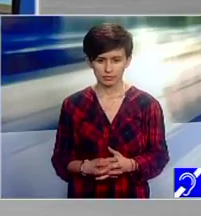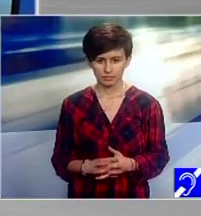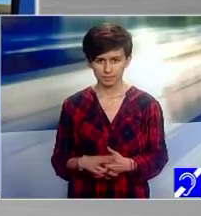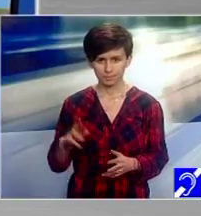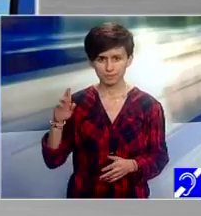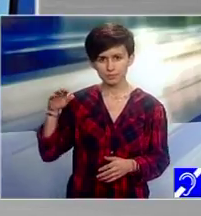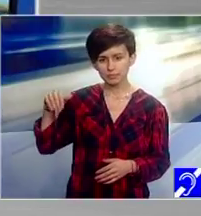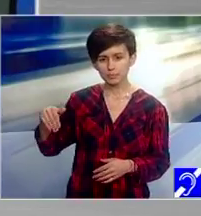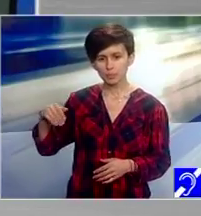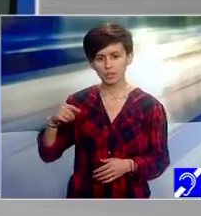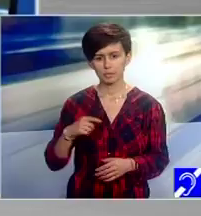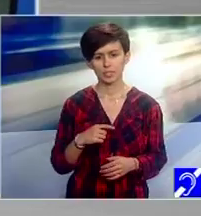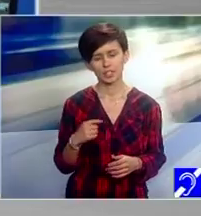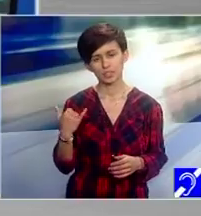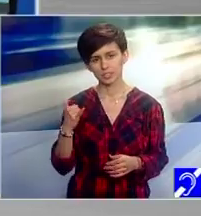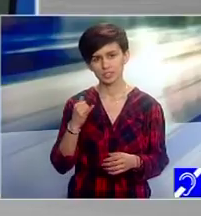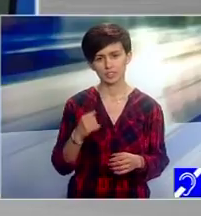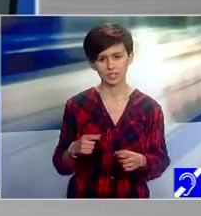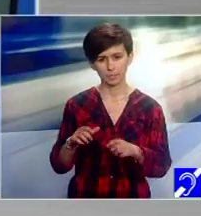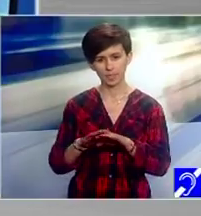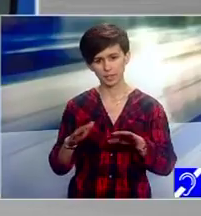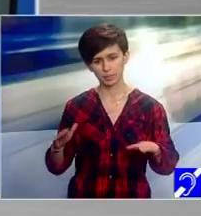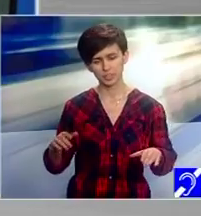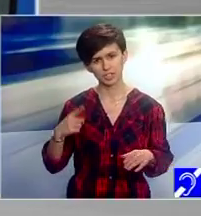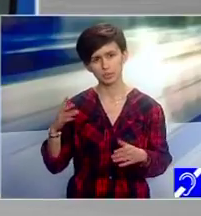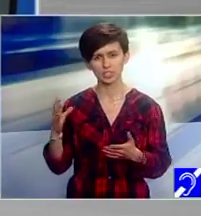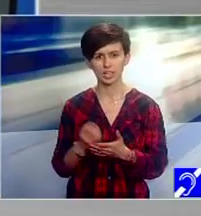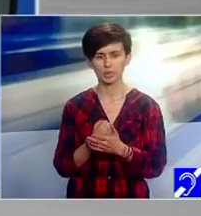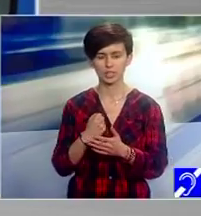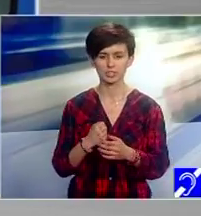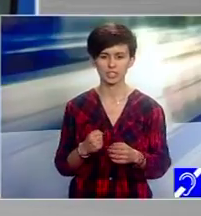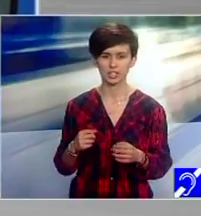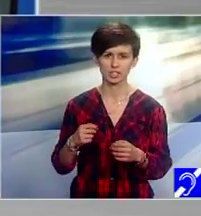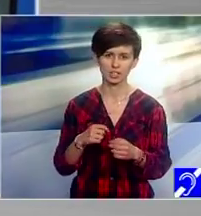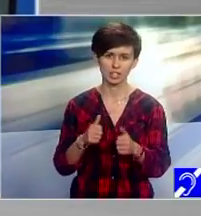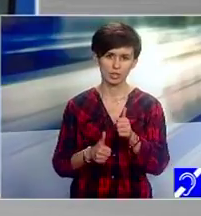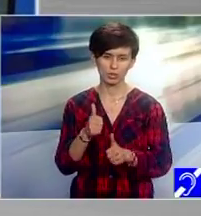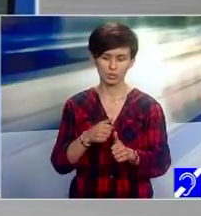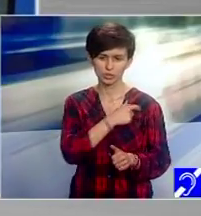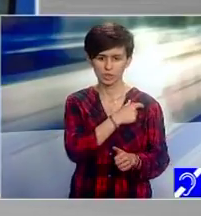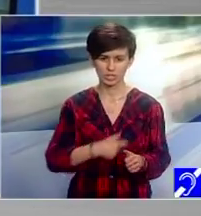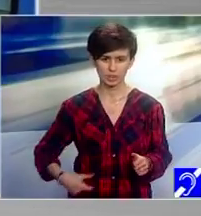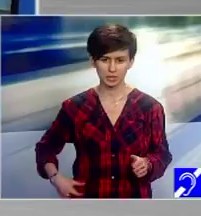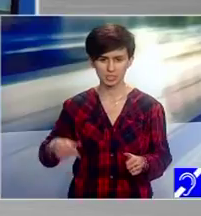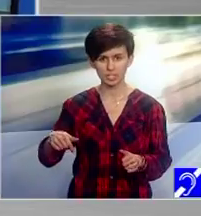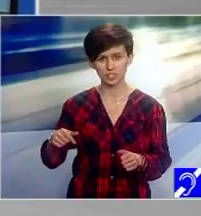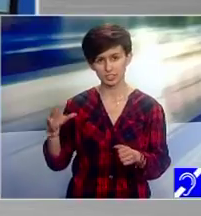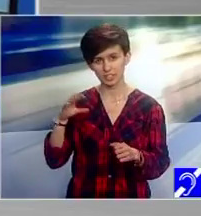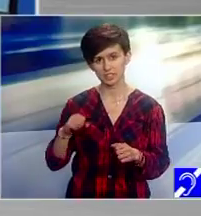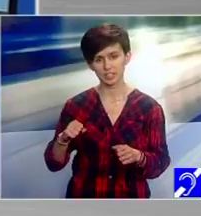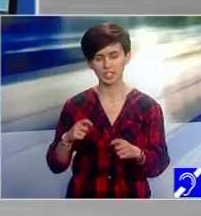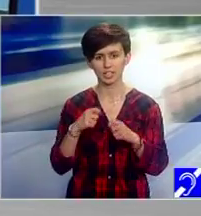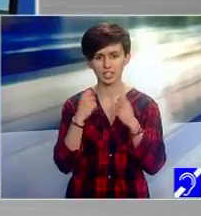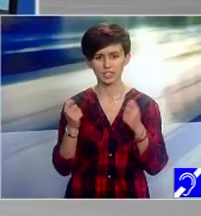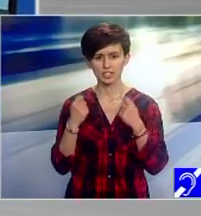Raluca și Mihai, doamnelor, domnilor, vor reveni pe scenă după ce au câștigat concursul de Miss și Mister chiar în această seară în fața publicului la Festivalul